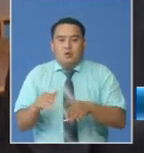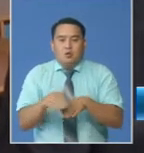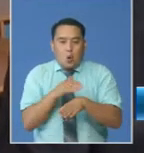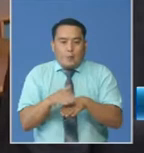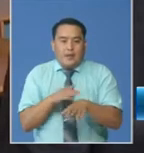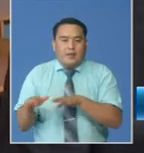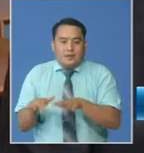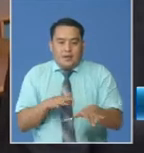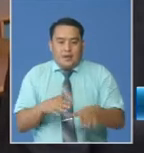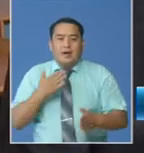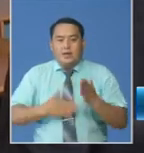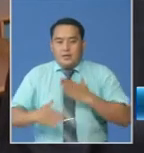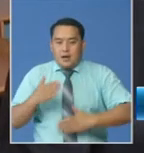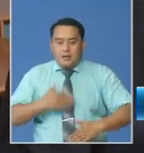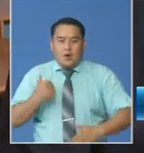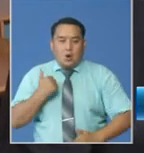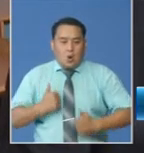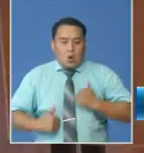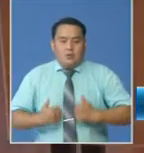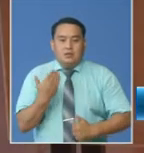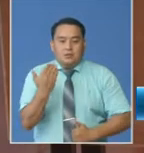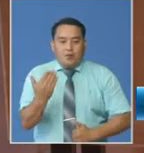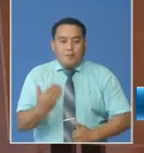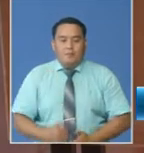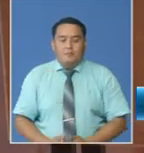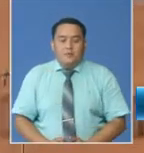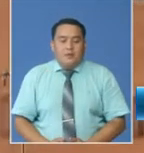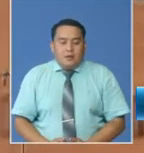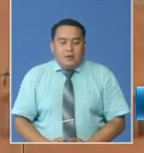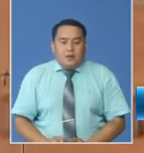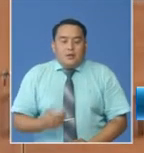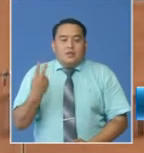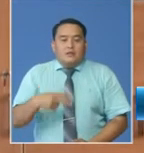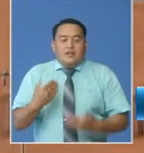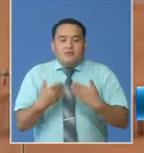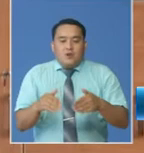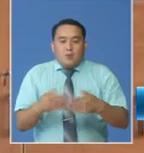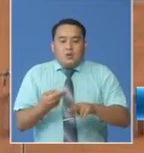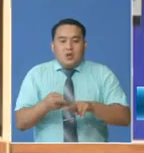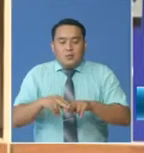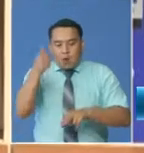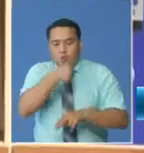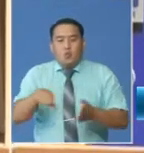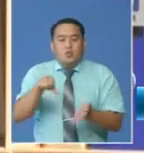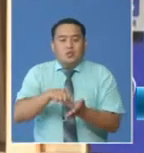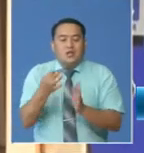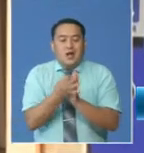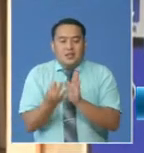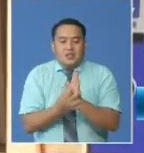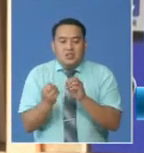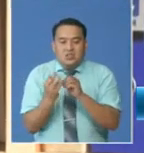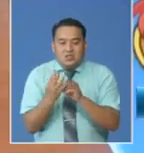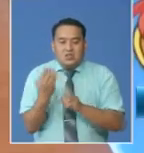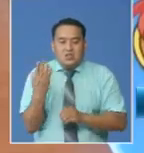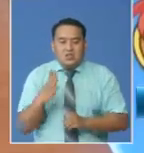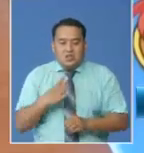благородное дело. Очень рады и горды за нее. Отметим, что в этом году 20 выпускников этой школы приняли участие в ВНТ. 14